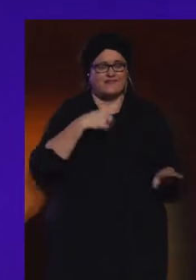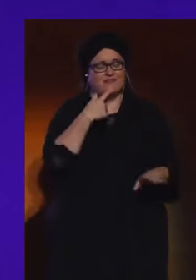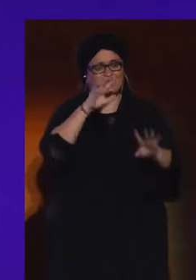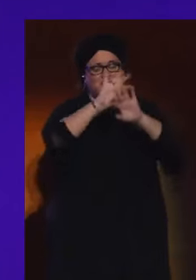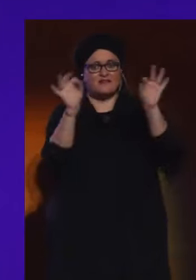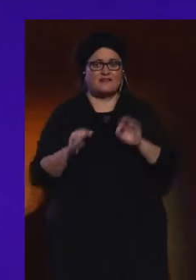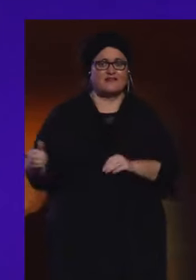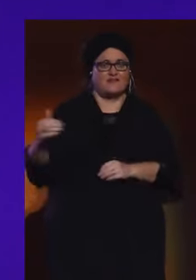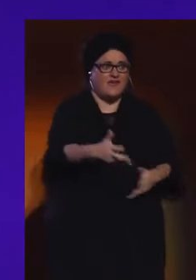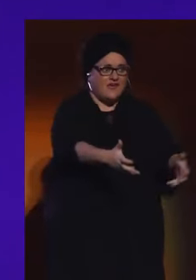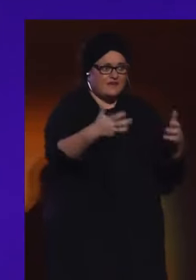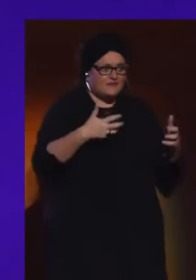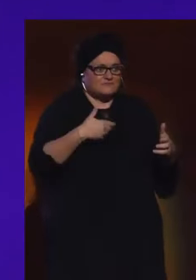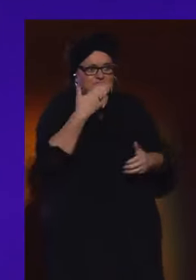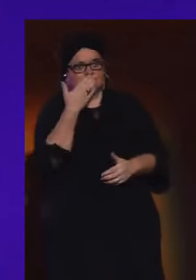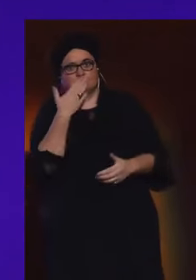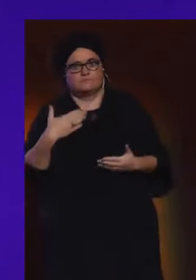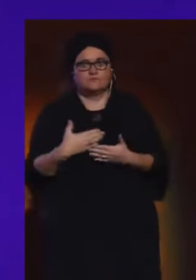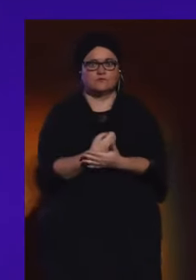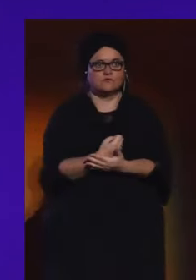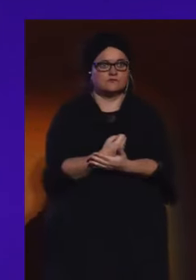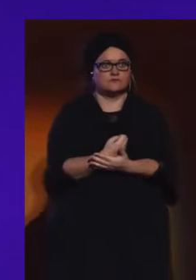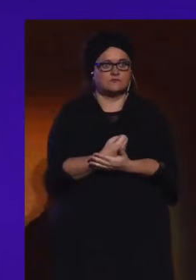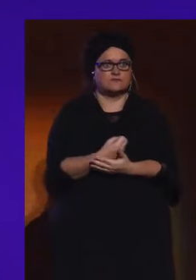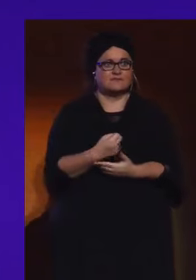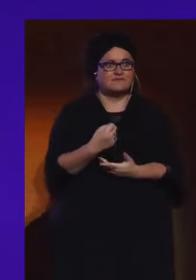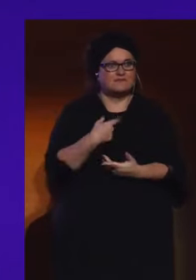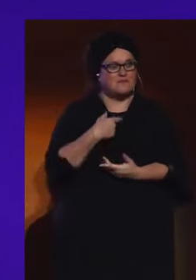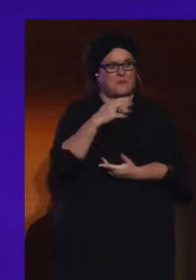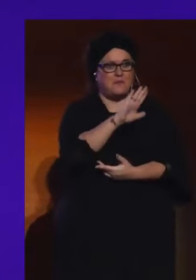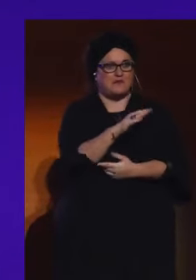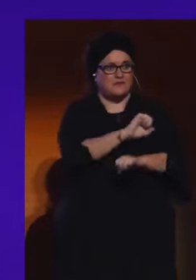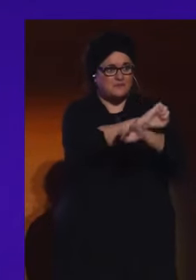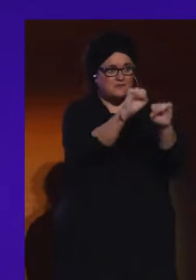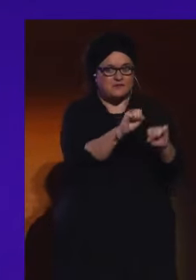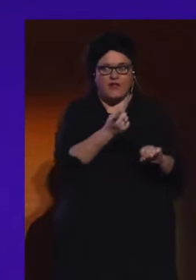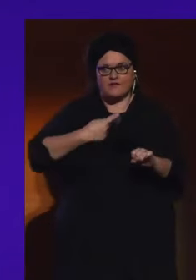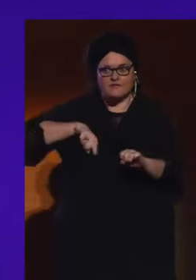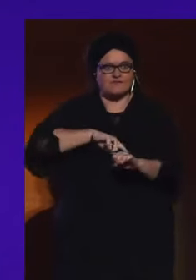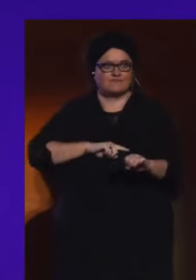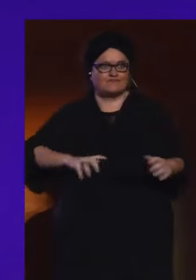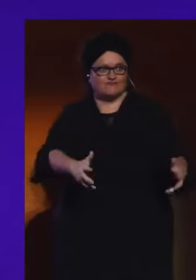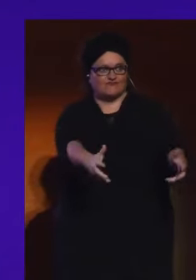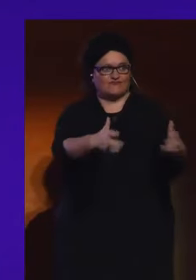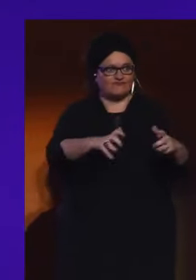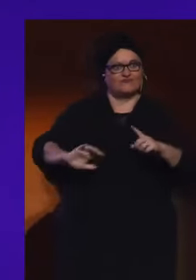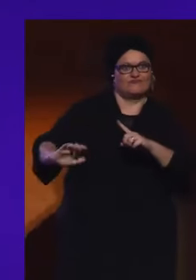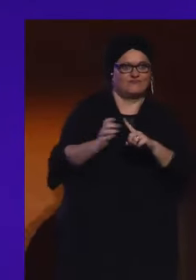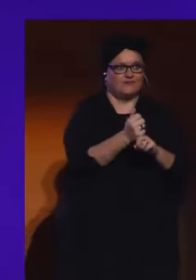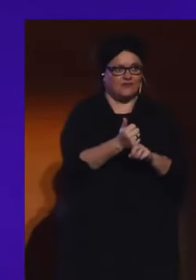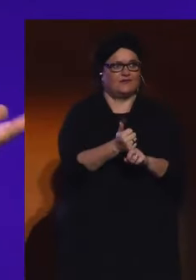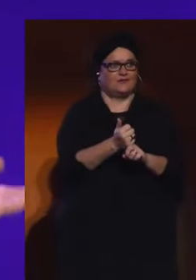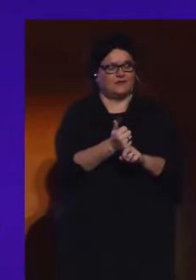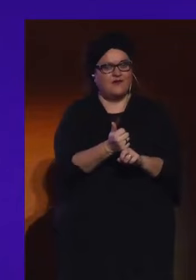Bilduk irabaziko zuela. Baina ezinezkoa zirudien hori lortu egin genuen, eta nola lortu